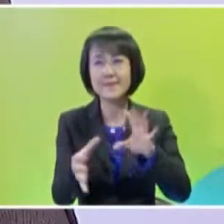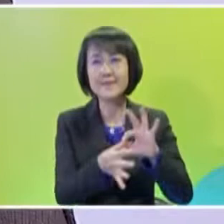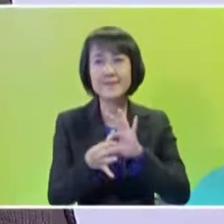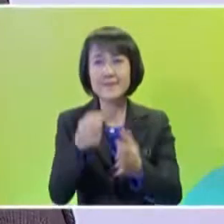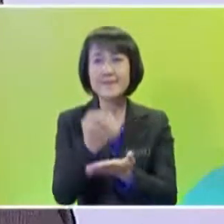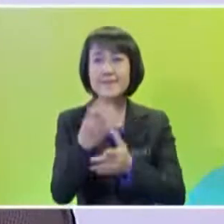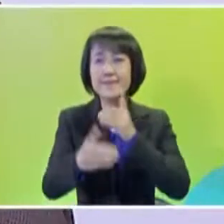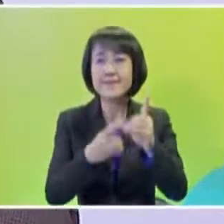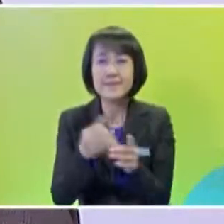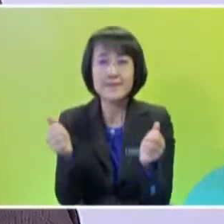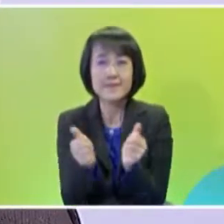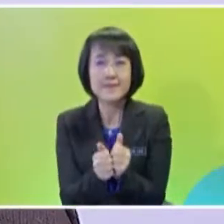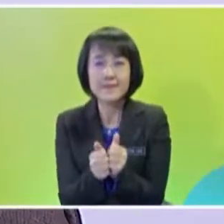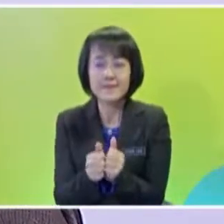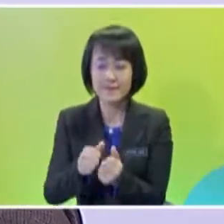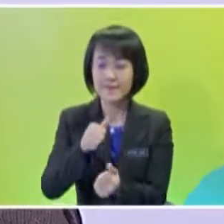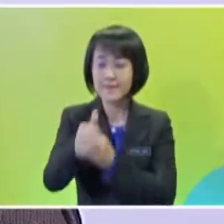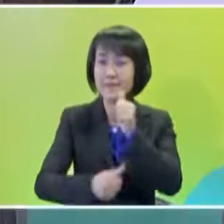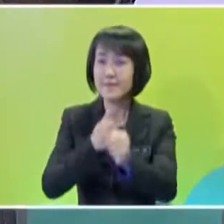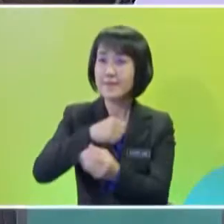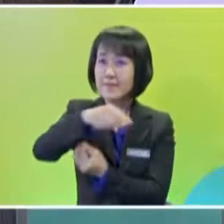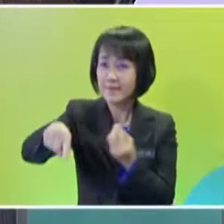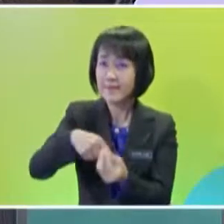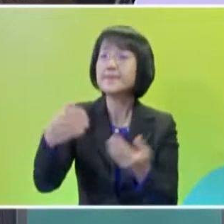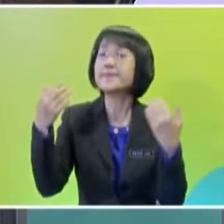dengan dengan alam sekitar